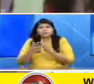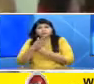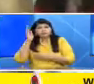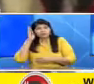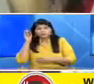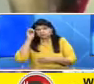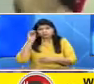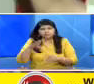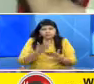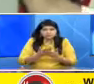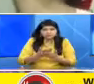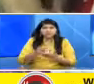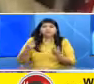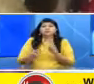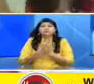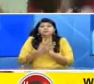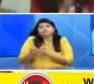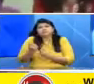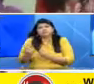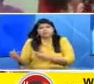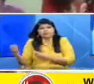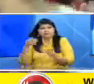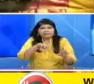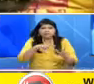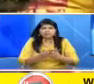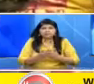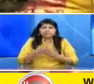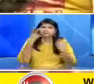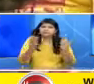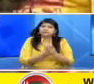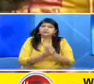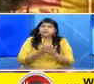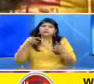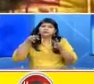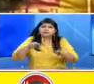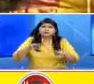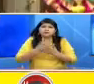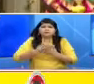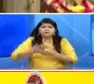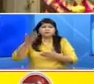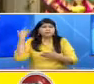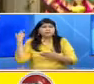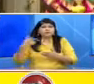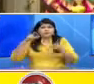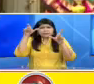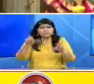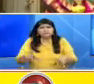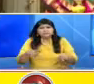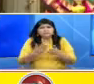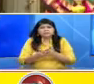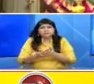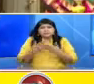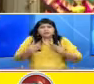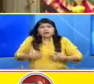है, नई ऊर्जा लेकर के आता है और हजारों साल पुराना जीवन ऐसा कि